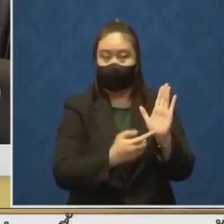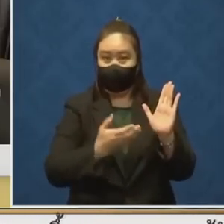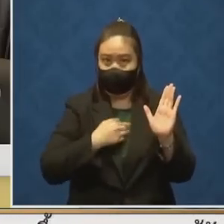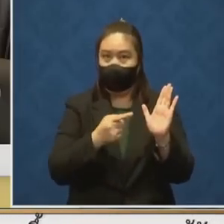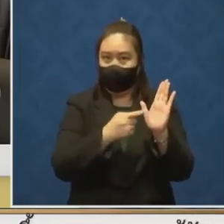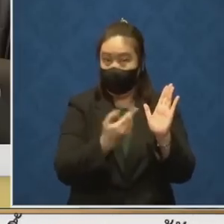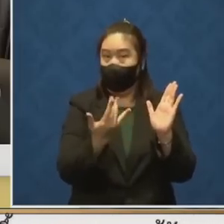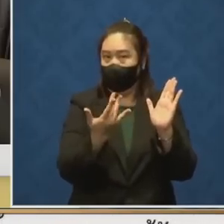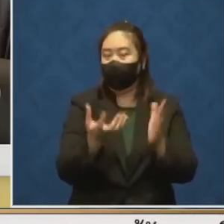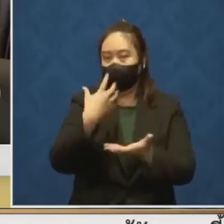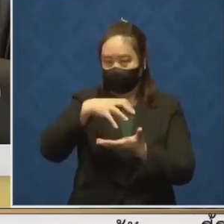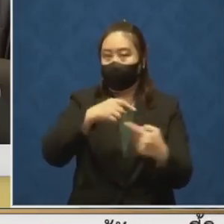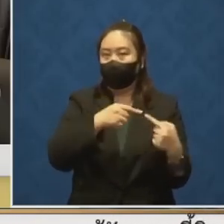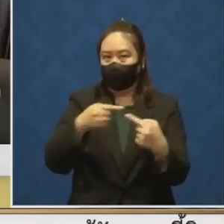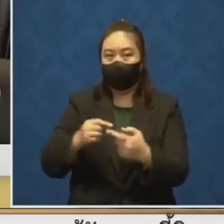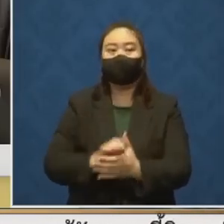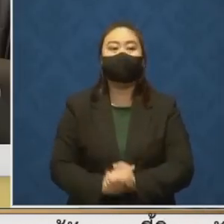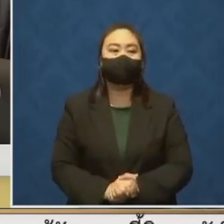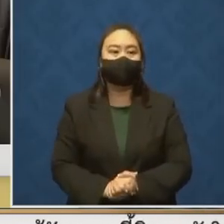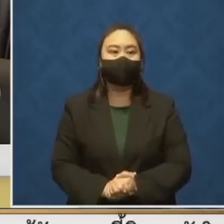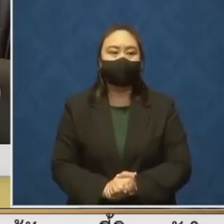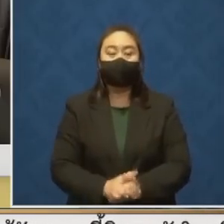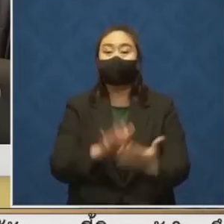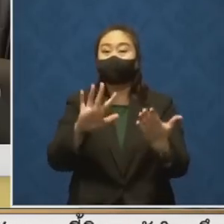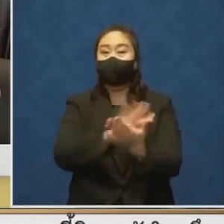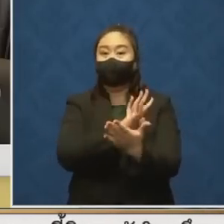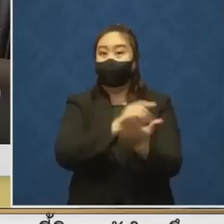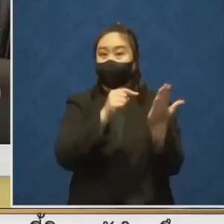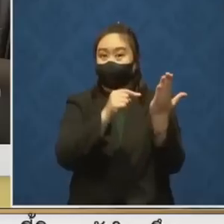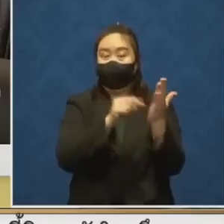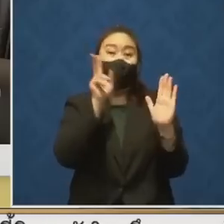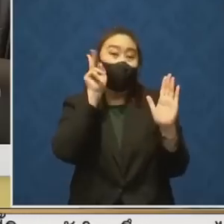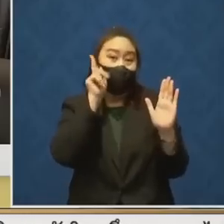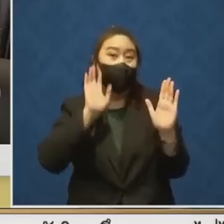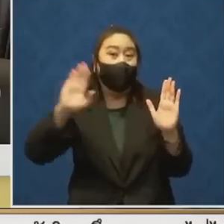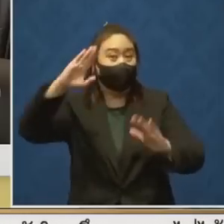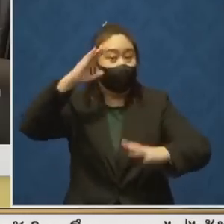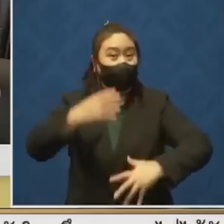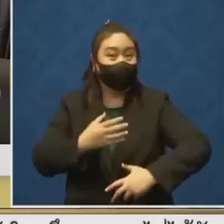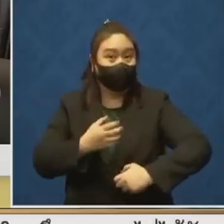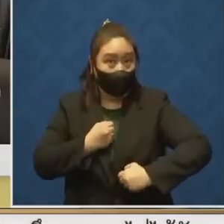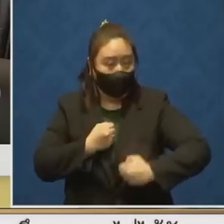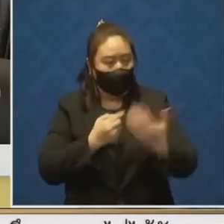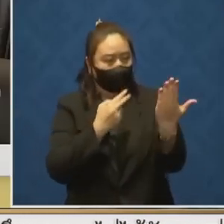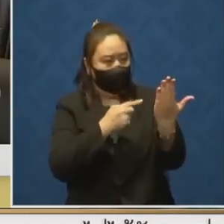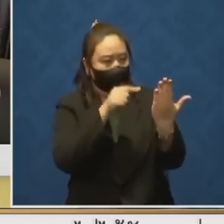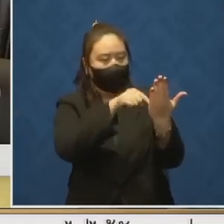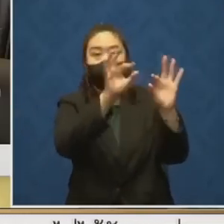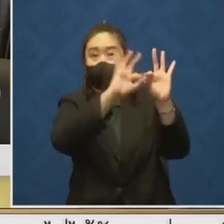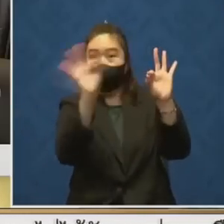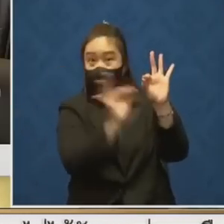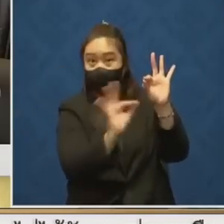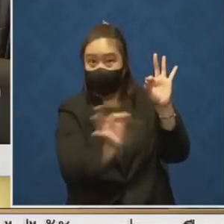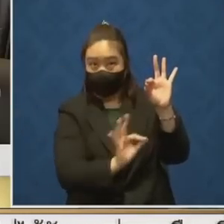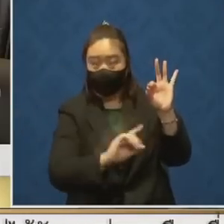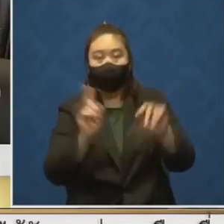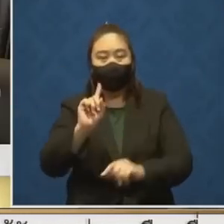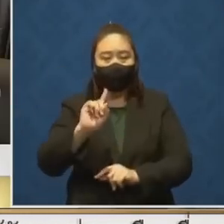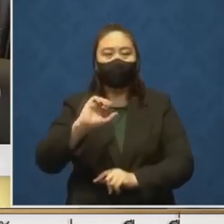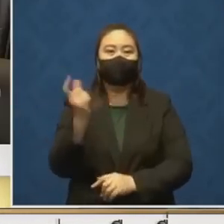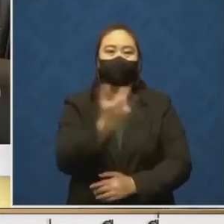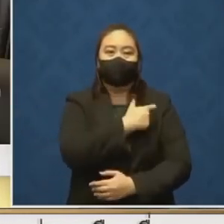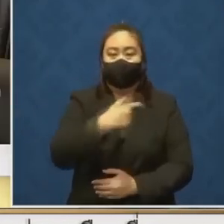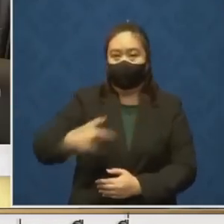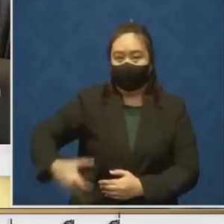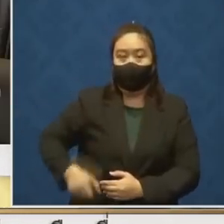enerแ่ จากเองเผยแพ่ข่วของกรทับบก5. ไปนะ ในหลวงราชการที่10